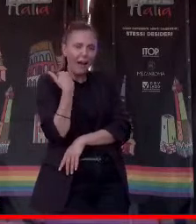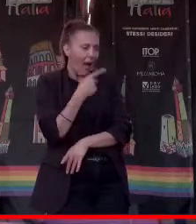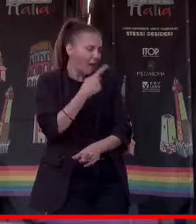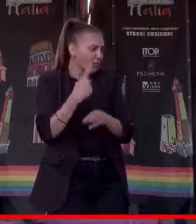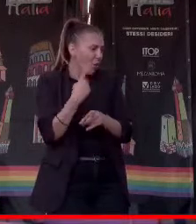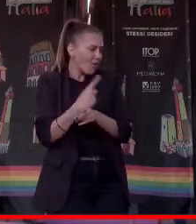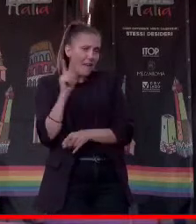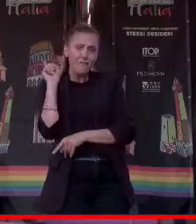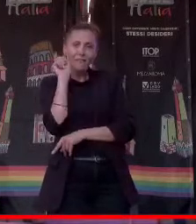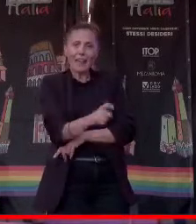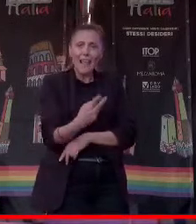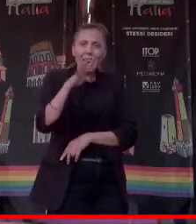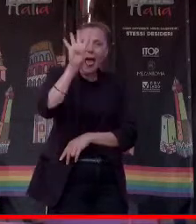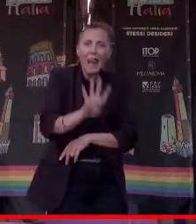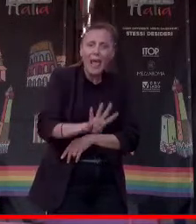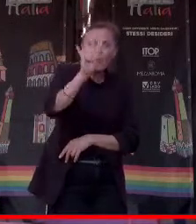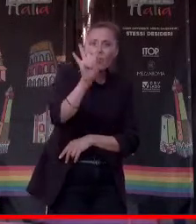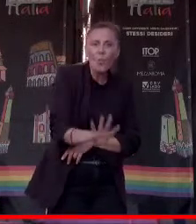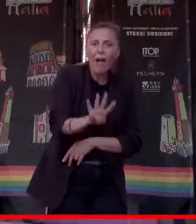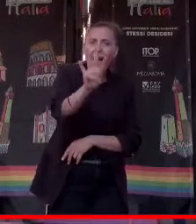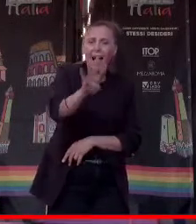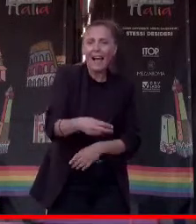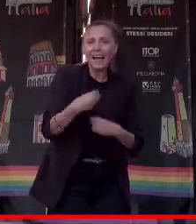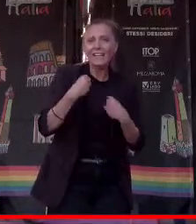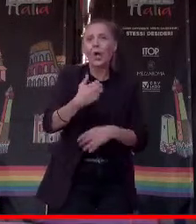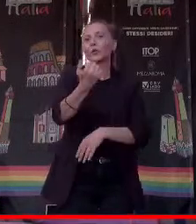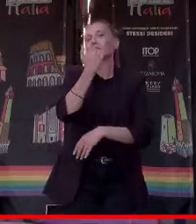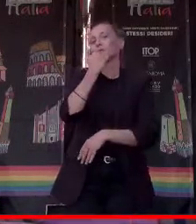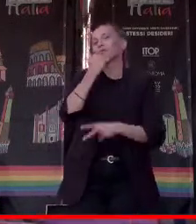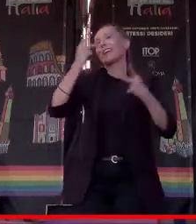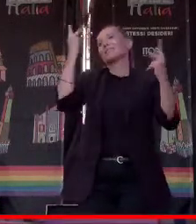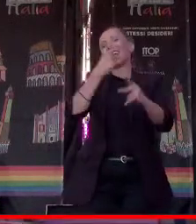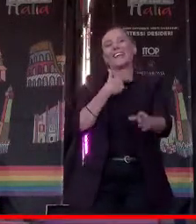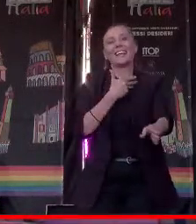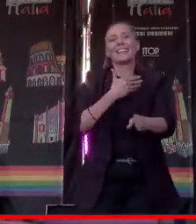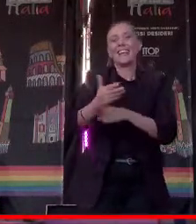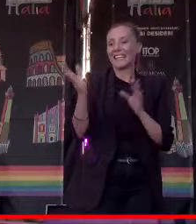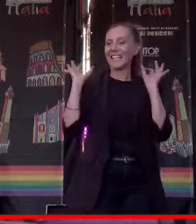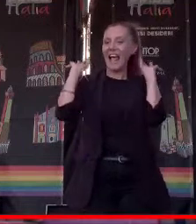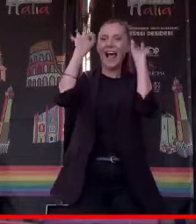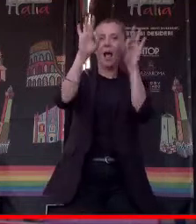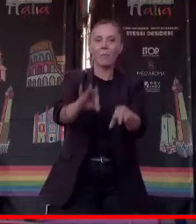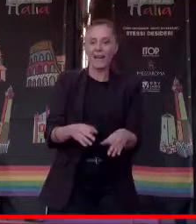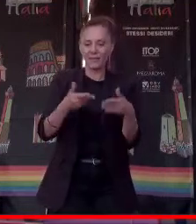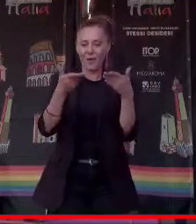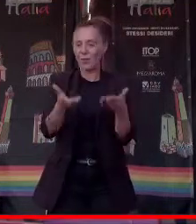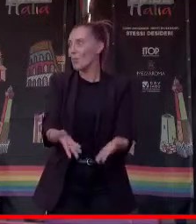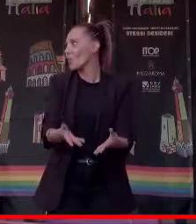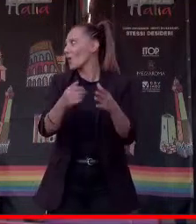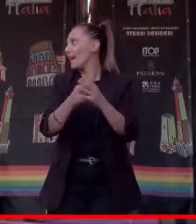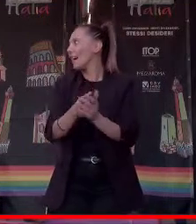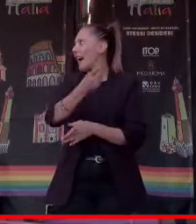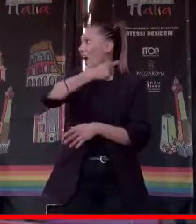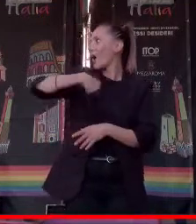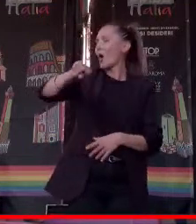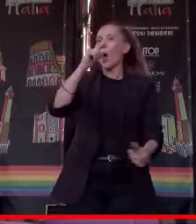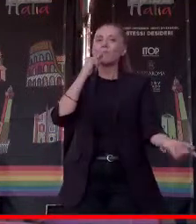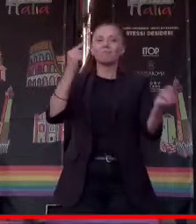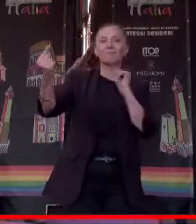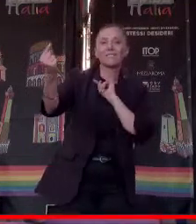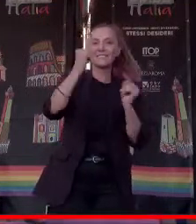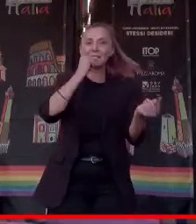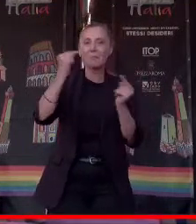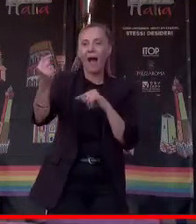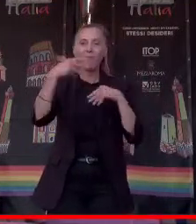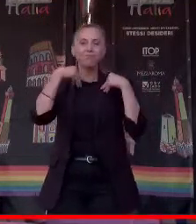4. Che ci fate? No ragazzi, appunto, scusateci per il ritardo, siamo arrivati appunto qua anche noi al dibattito, insomma,